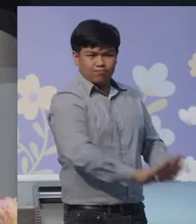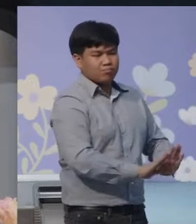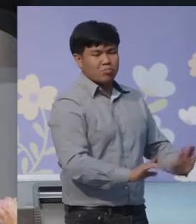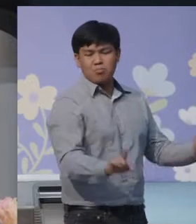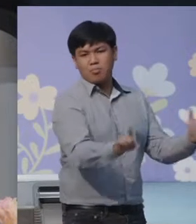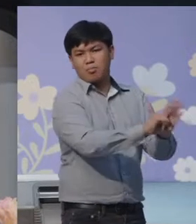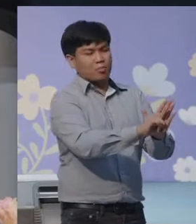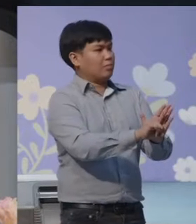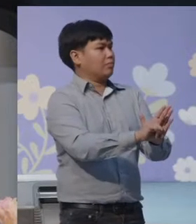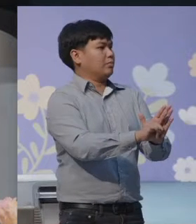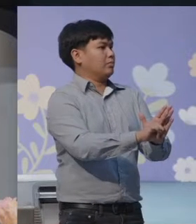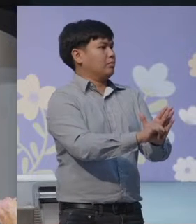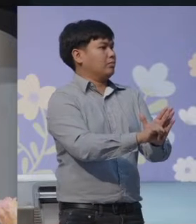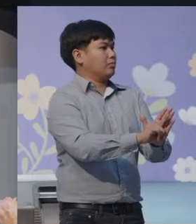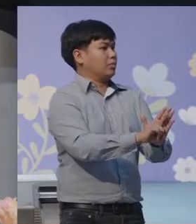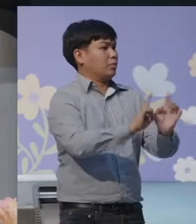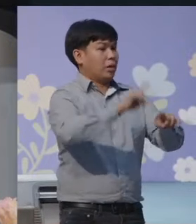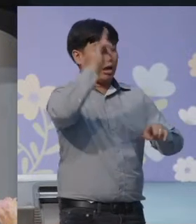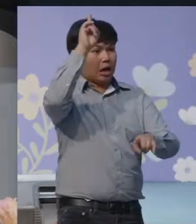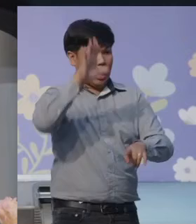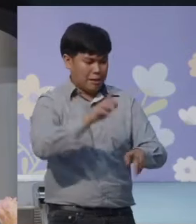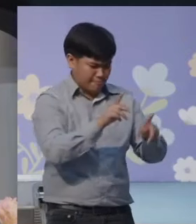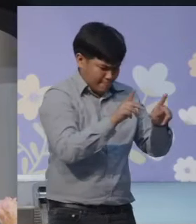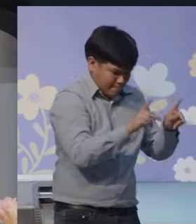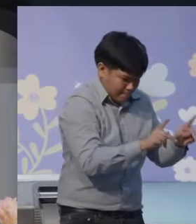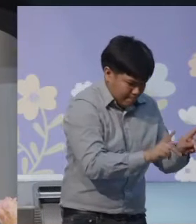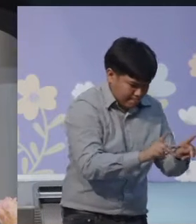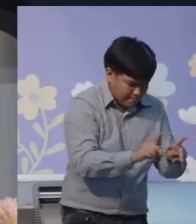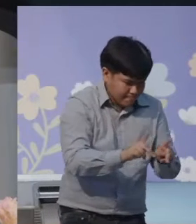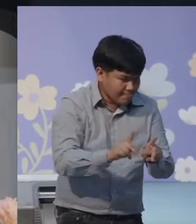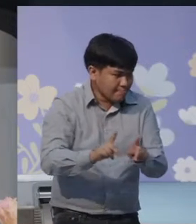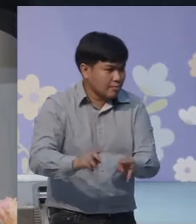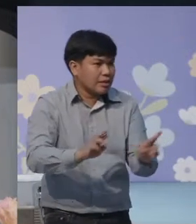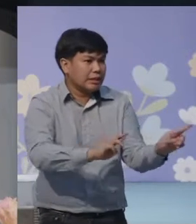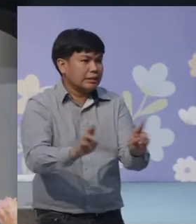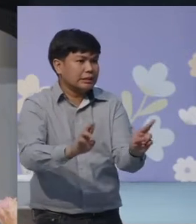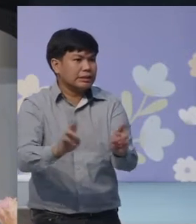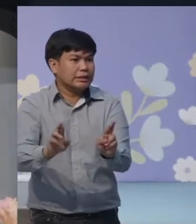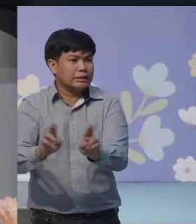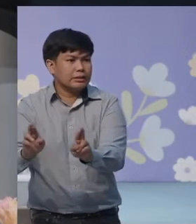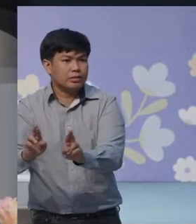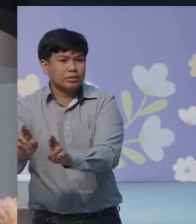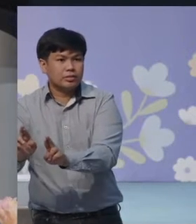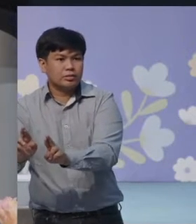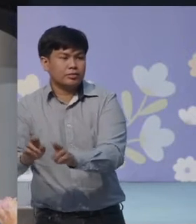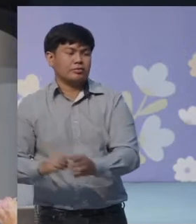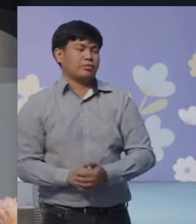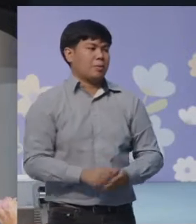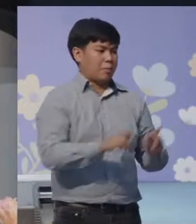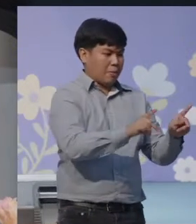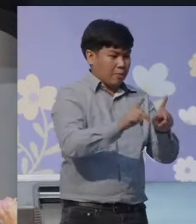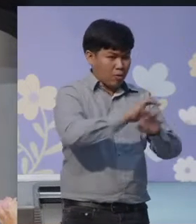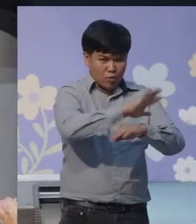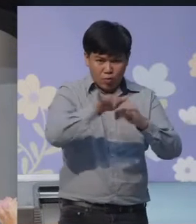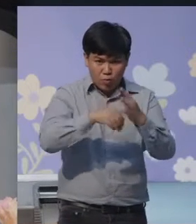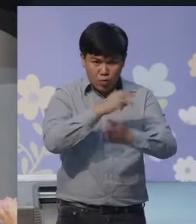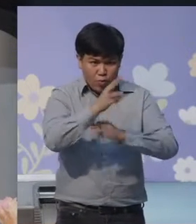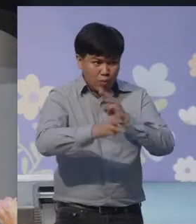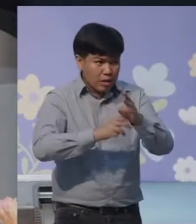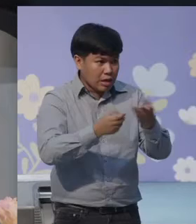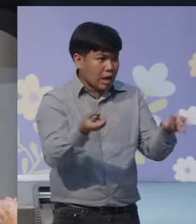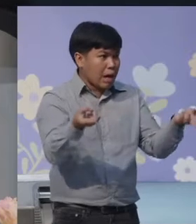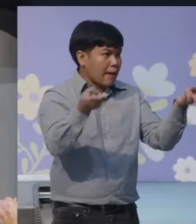Siya, inaayos niya ang lahat nangyayari sa bawat tao at sa sanlibutan upang